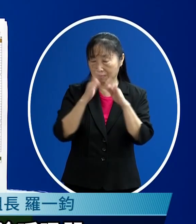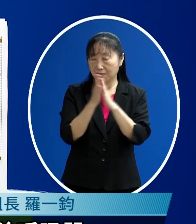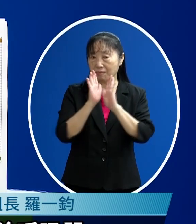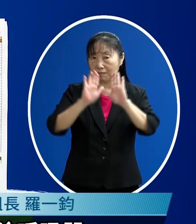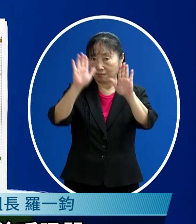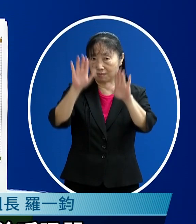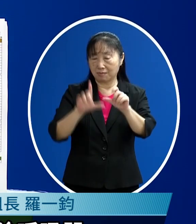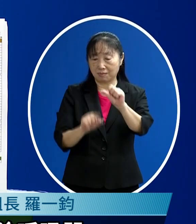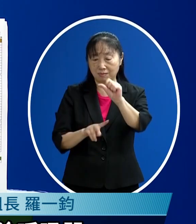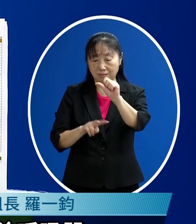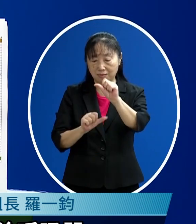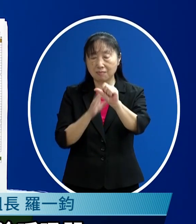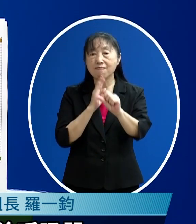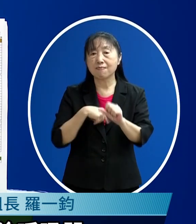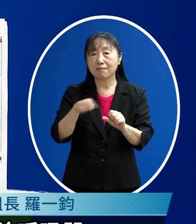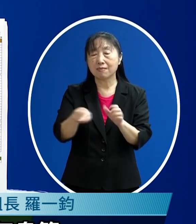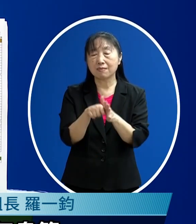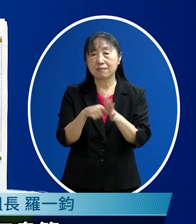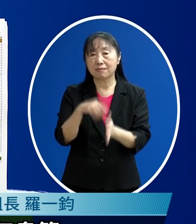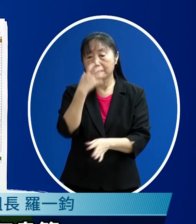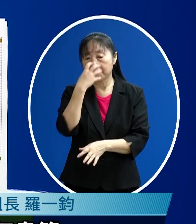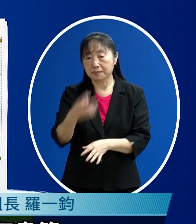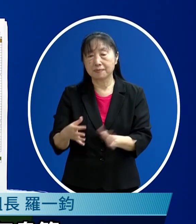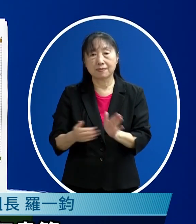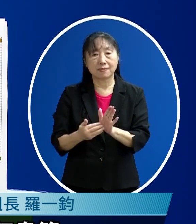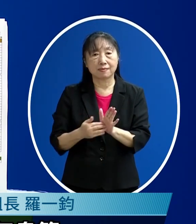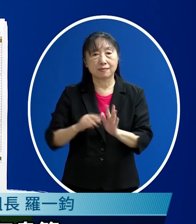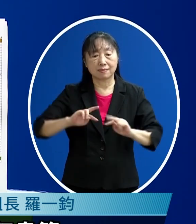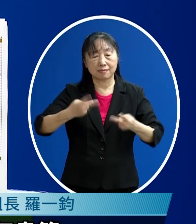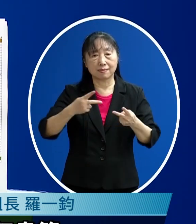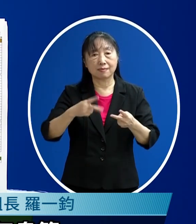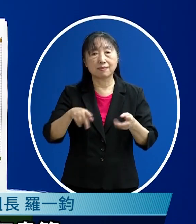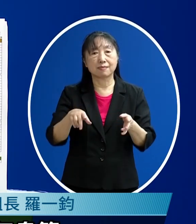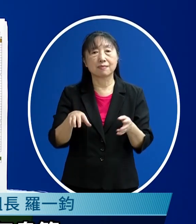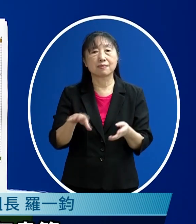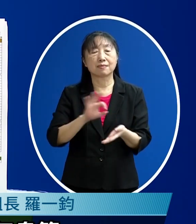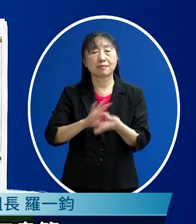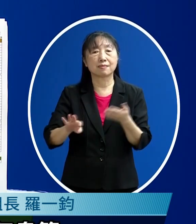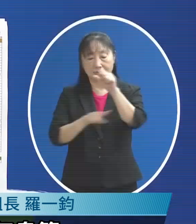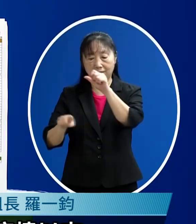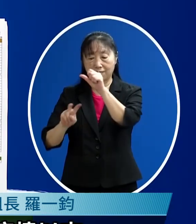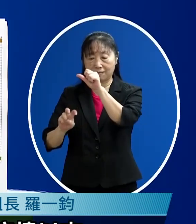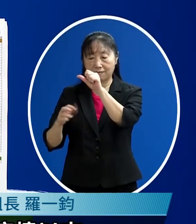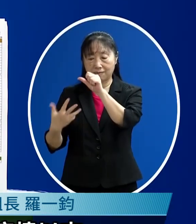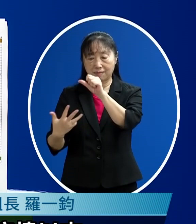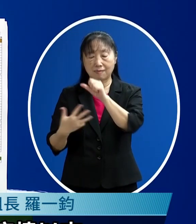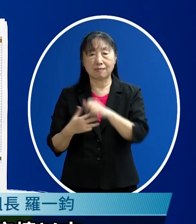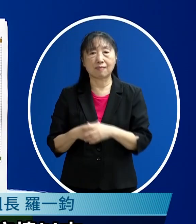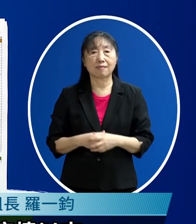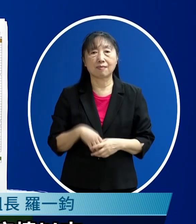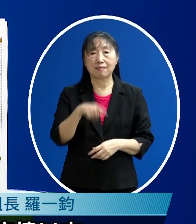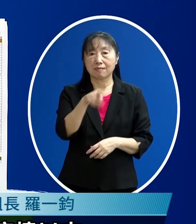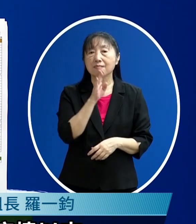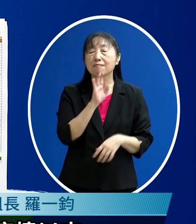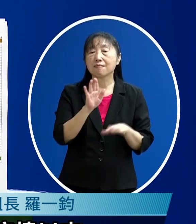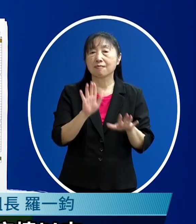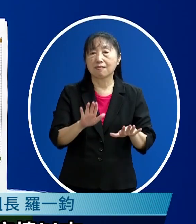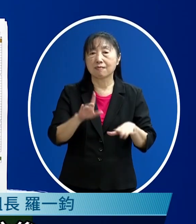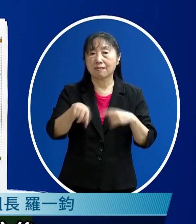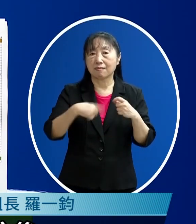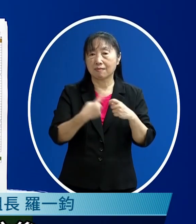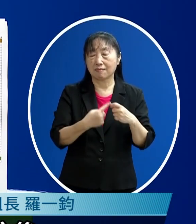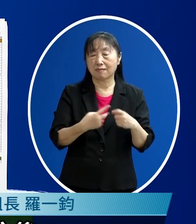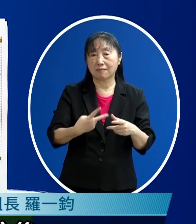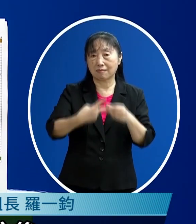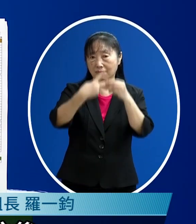5月25号就顺利的拔管移除呼吸器。改用这个高流量的氧气鼻管，所以这是我们今年这个本土疫情以